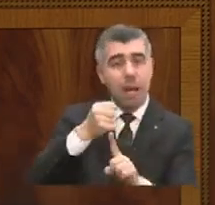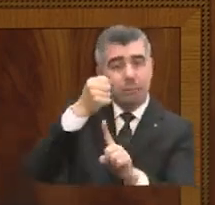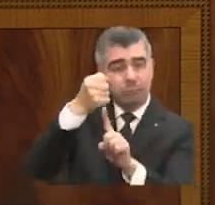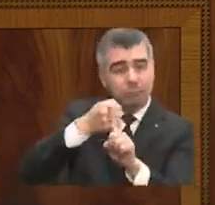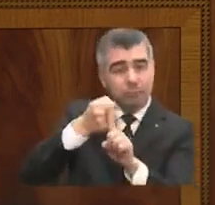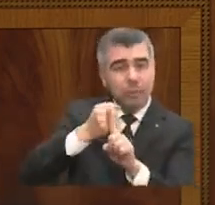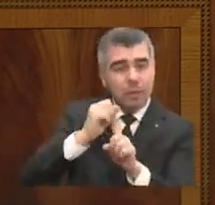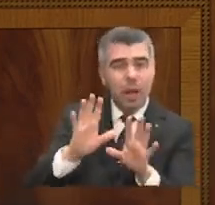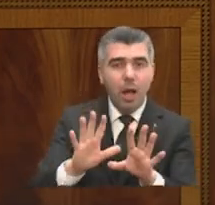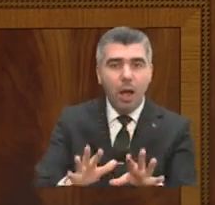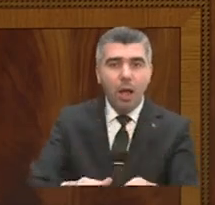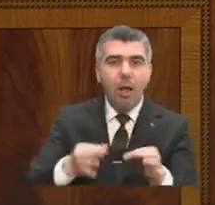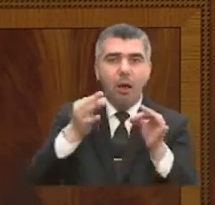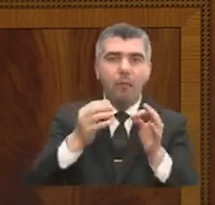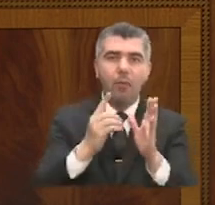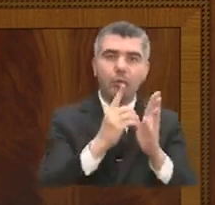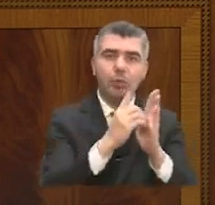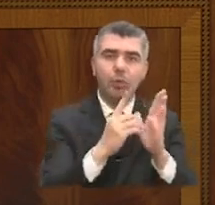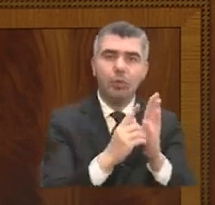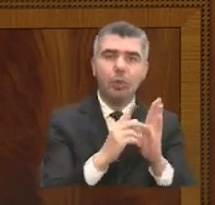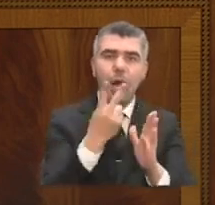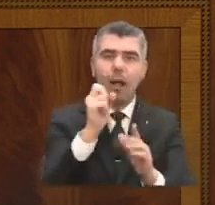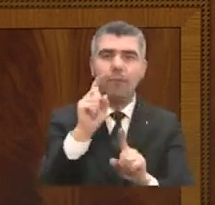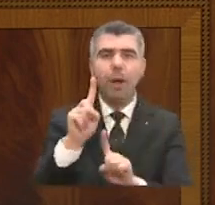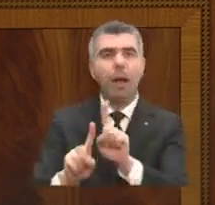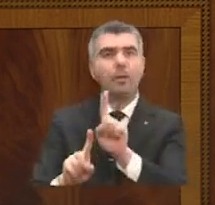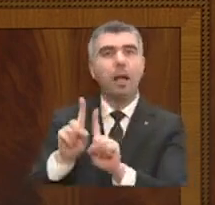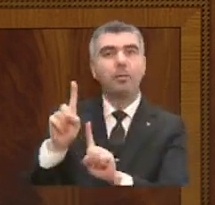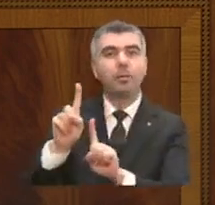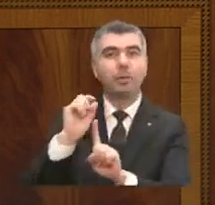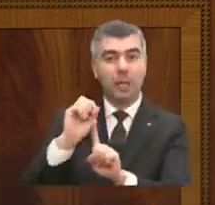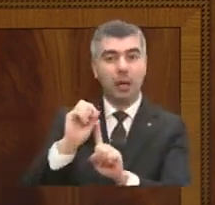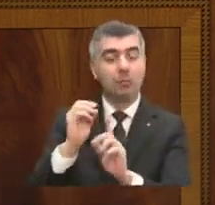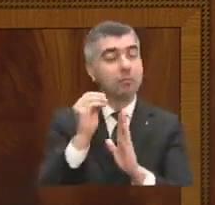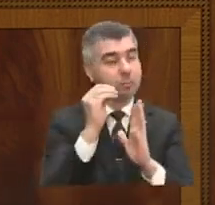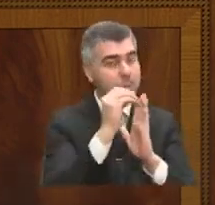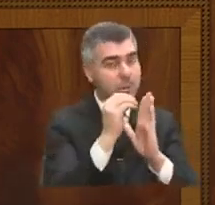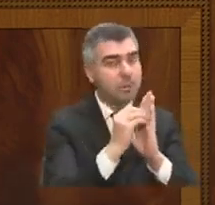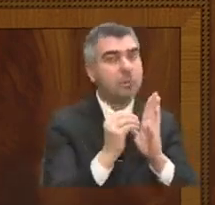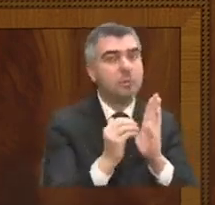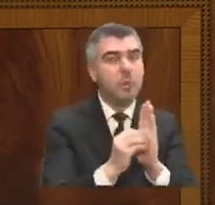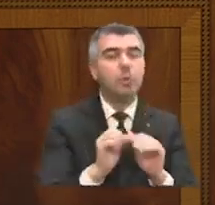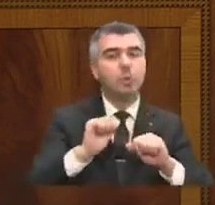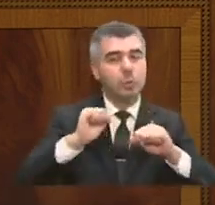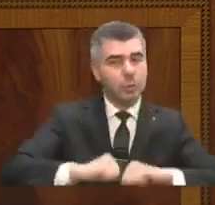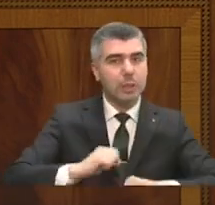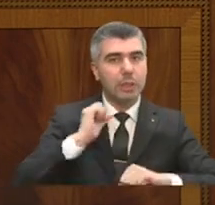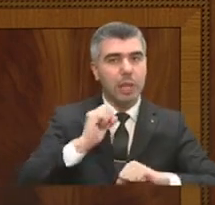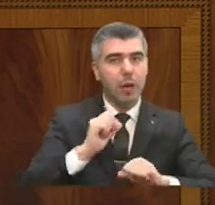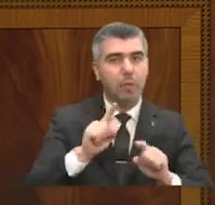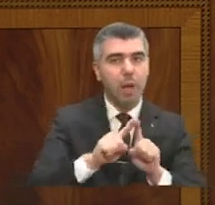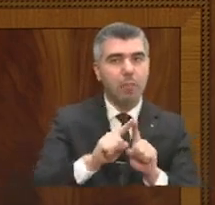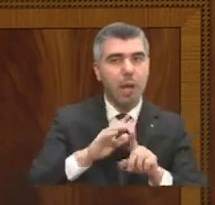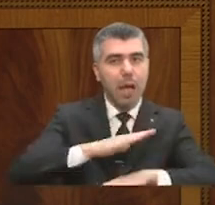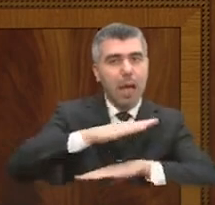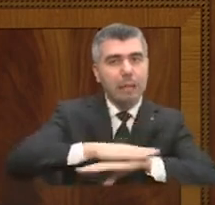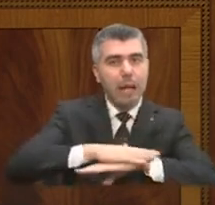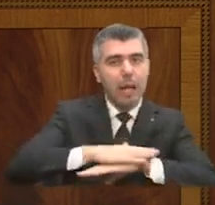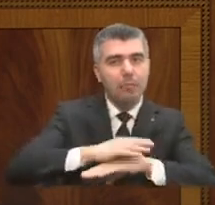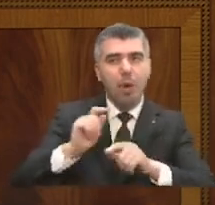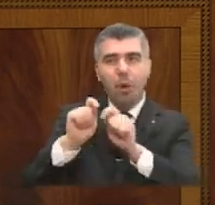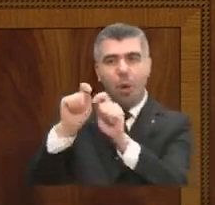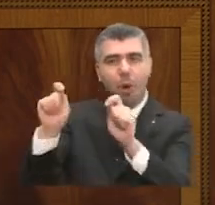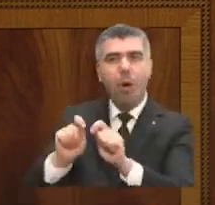الإصلاحات بإصدار دستور 2011 الذي أرسى فعلياً مرتكز الدولة المؤسسات، وكرس مبدأ